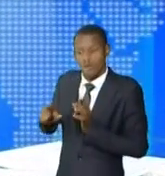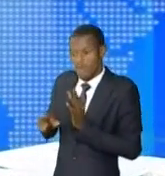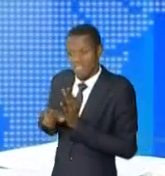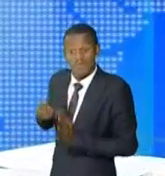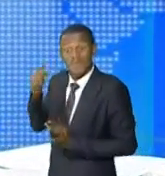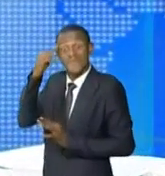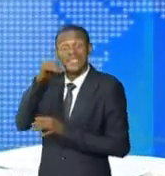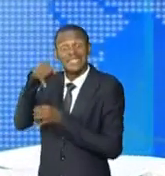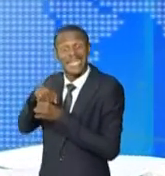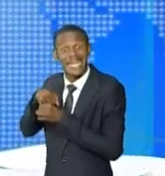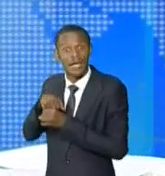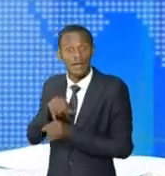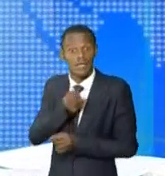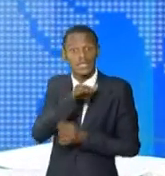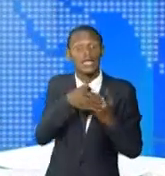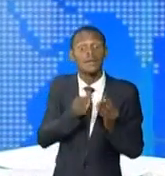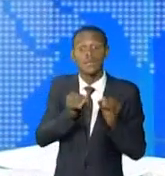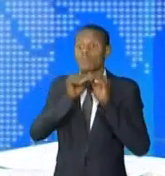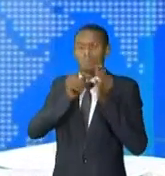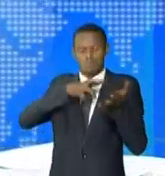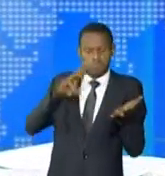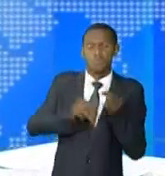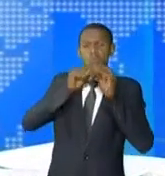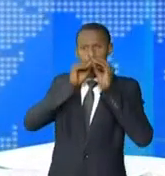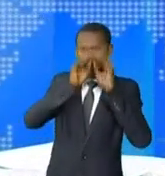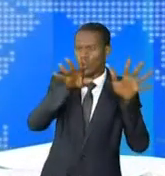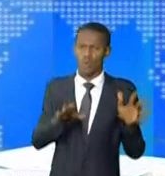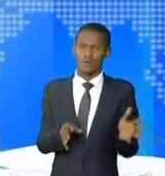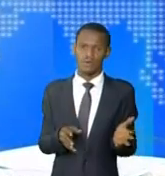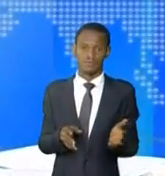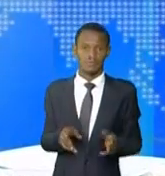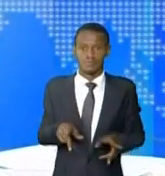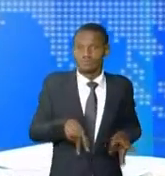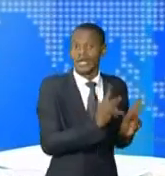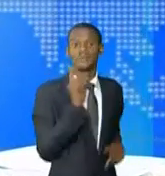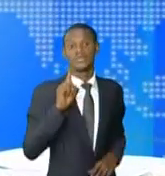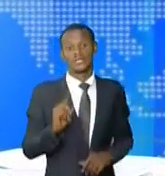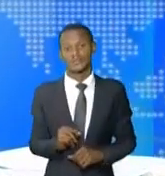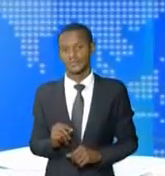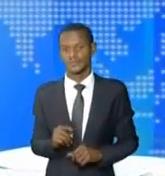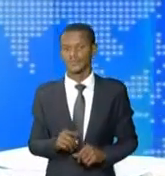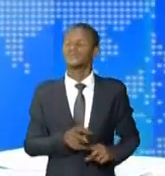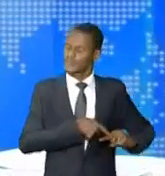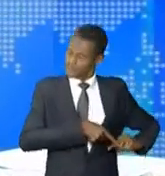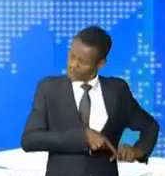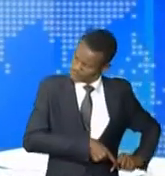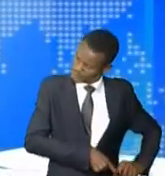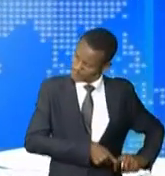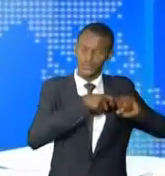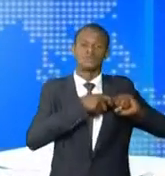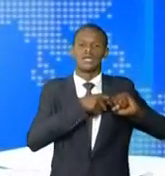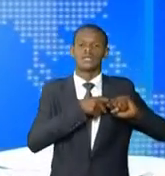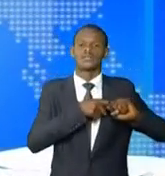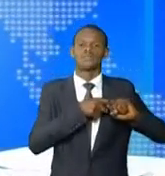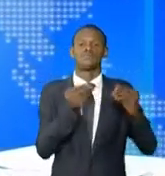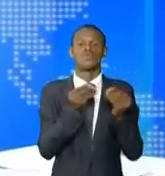Cette suspension est conforme aux dispositions de l'article 31 de l'ordonnance numéro 20/016 du 27 mars